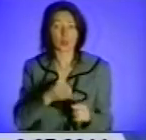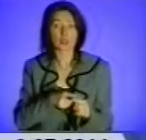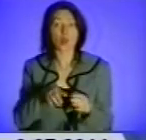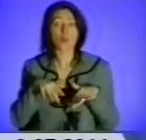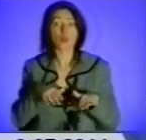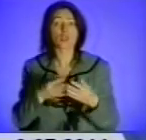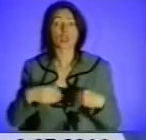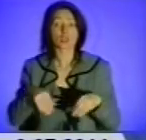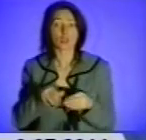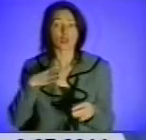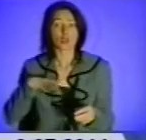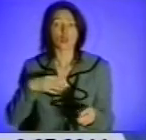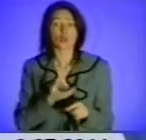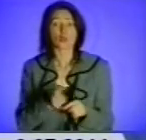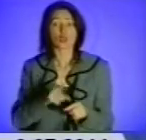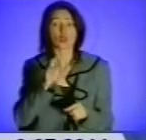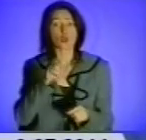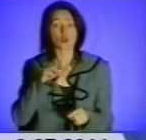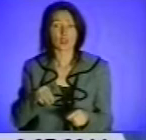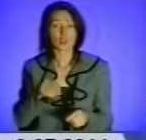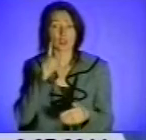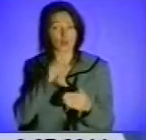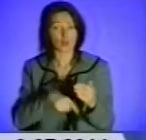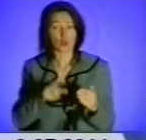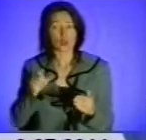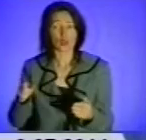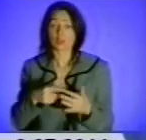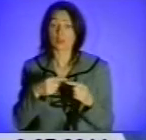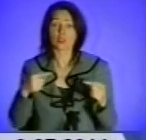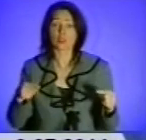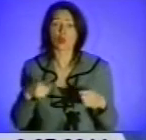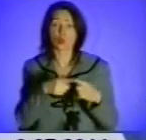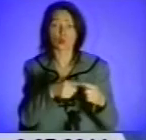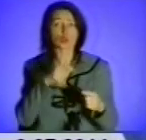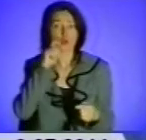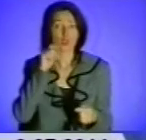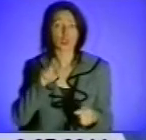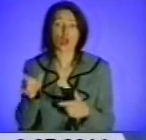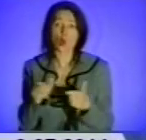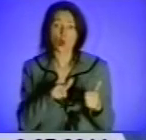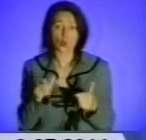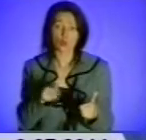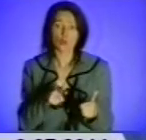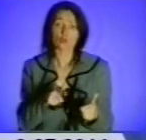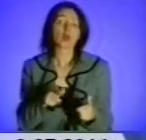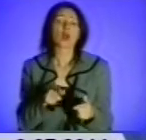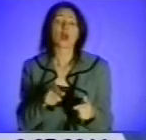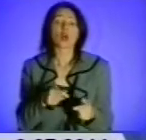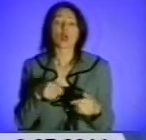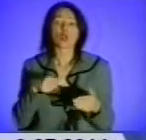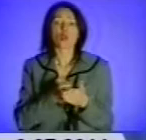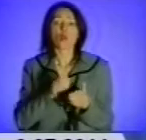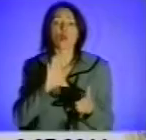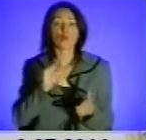тисяч віруючих з різних куточків України. Як готуються до відпусту і в яких заходах візьмуть участь прочани? Валентина